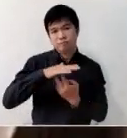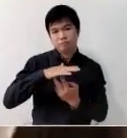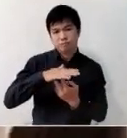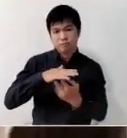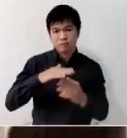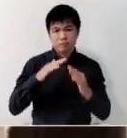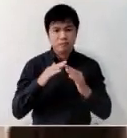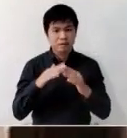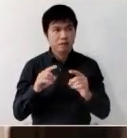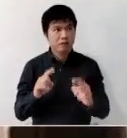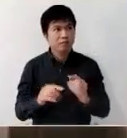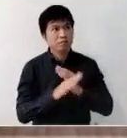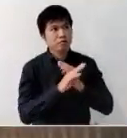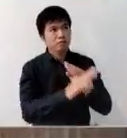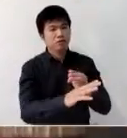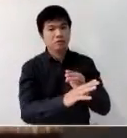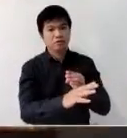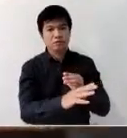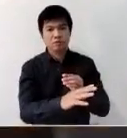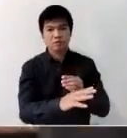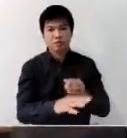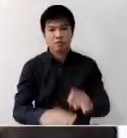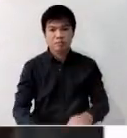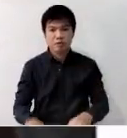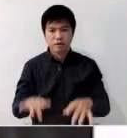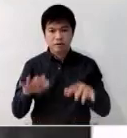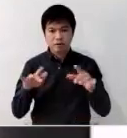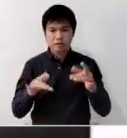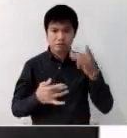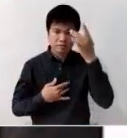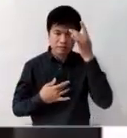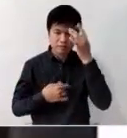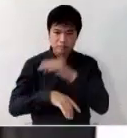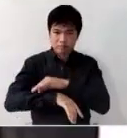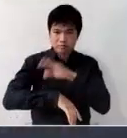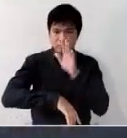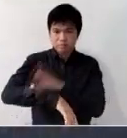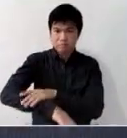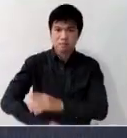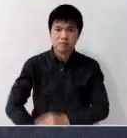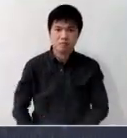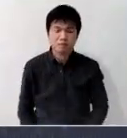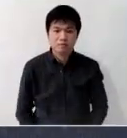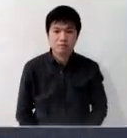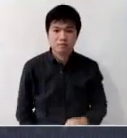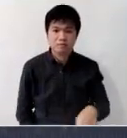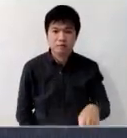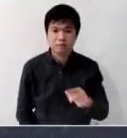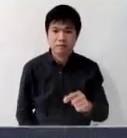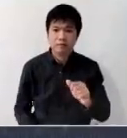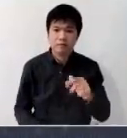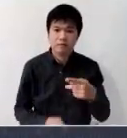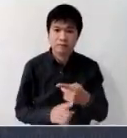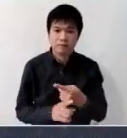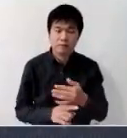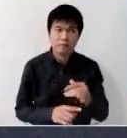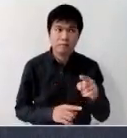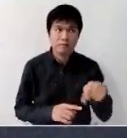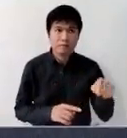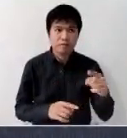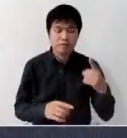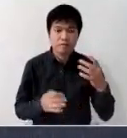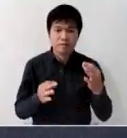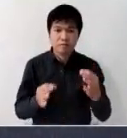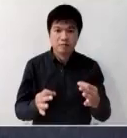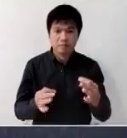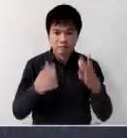at sakit tulad ng dengue. Nitong Abril, sinabi ni Pangulong Marcos na malapit nang maglabas ng desisyon ang pamahalaan kung ibabalik